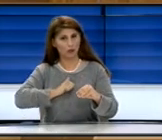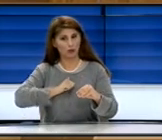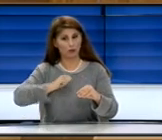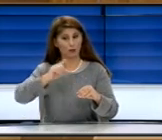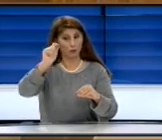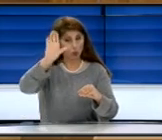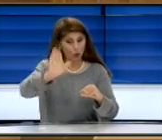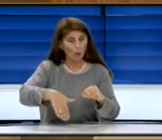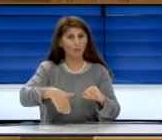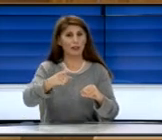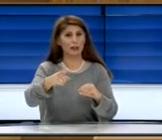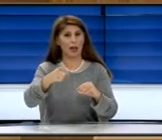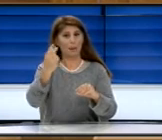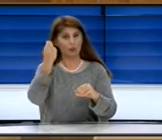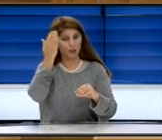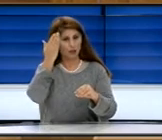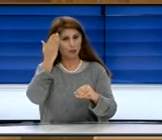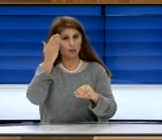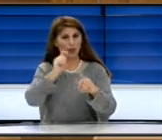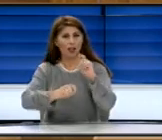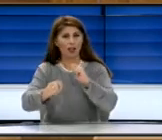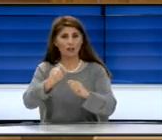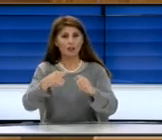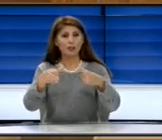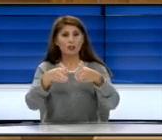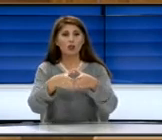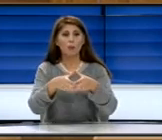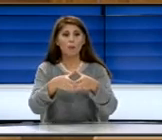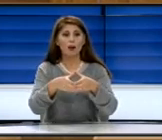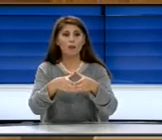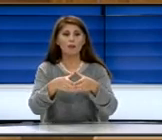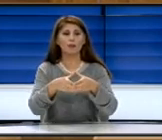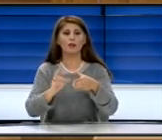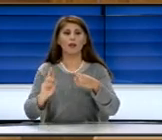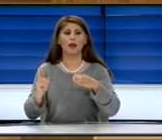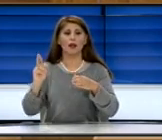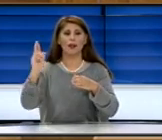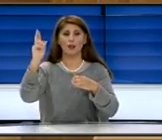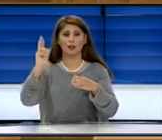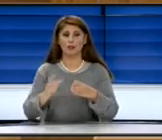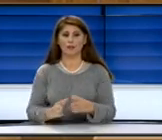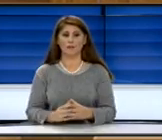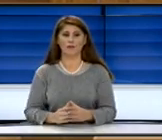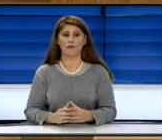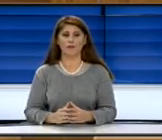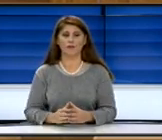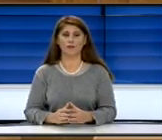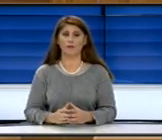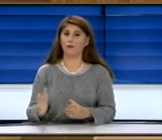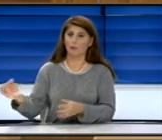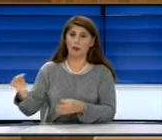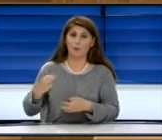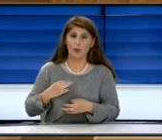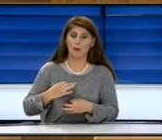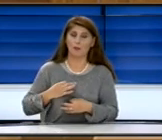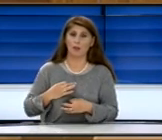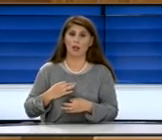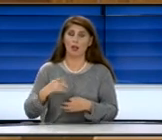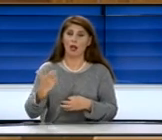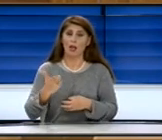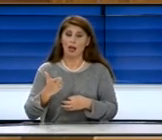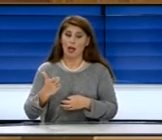του κόστους διαμόρφωσε το καρτέλ της ενέργειας. Για πείτε μας λοιπόν, μια κρατικοποιημένη